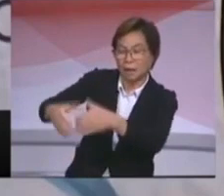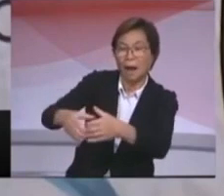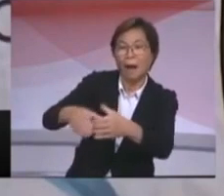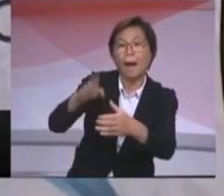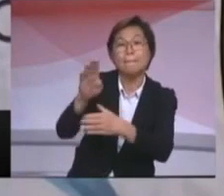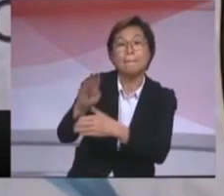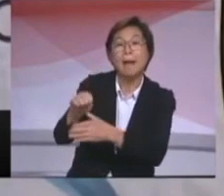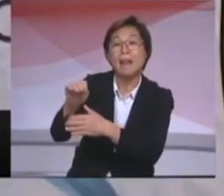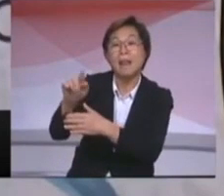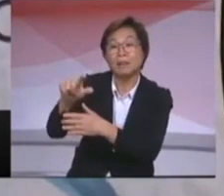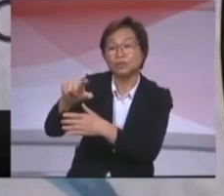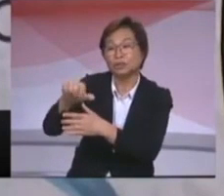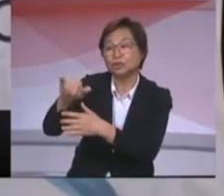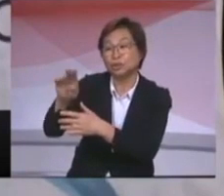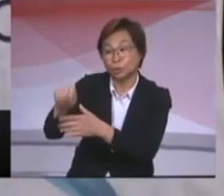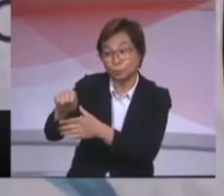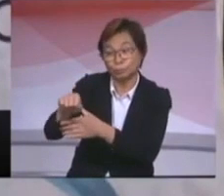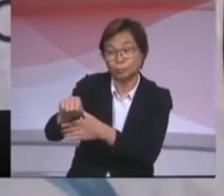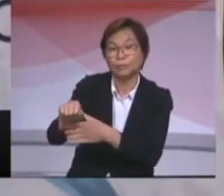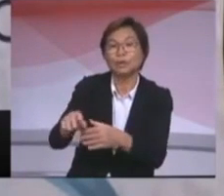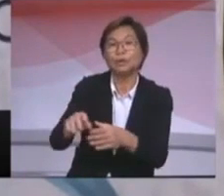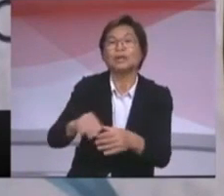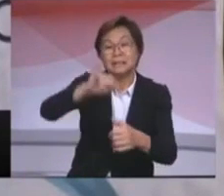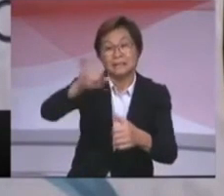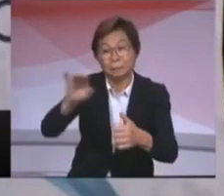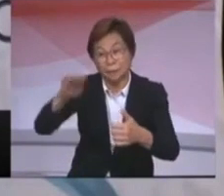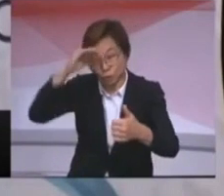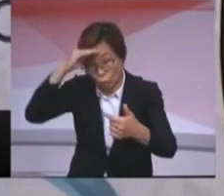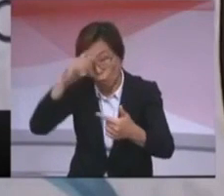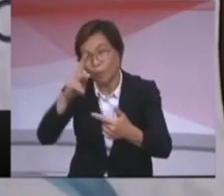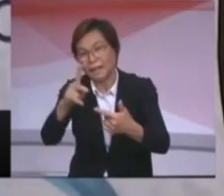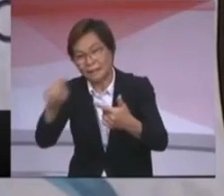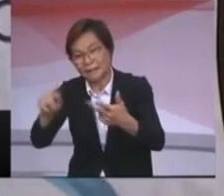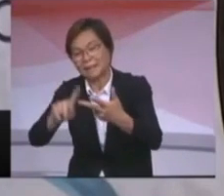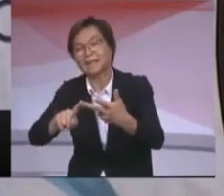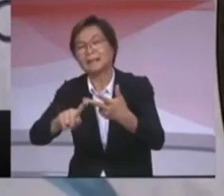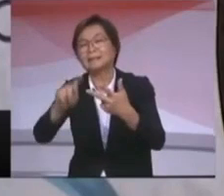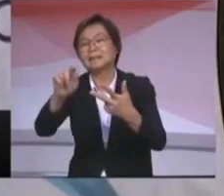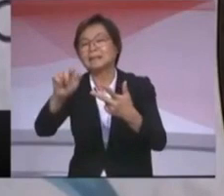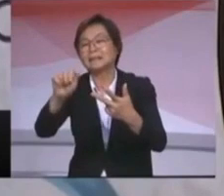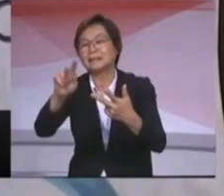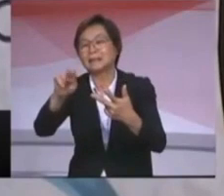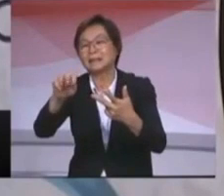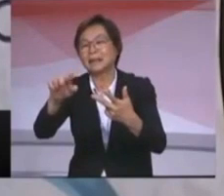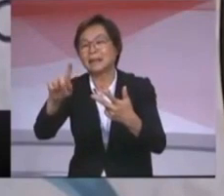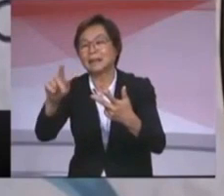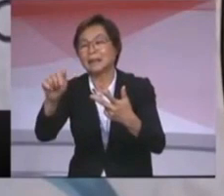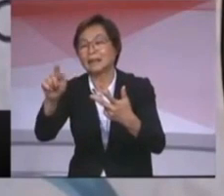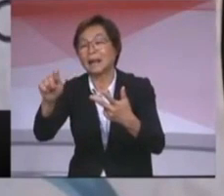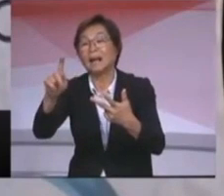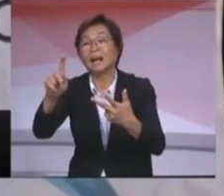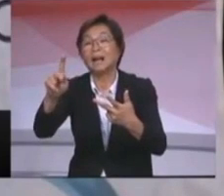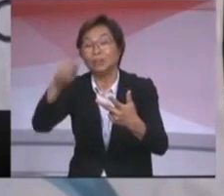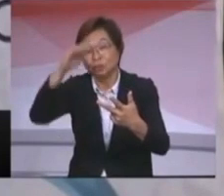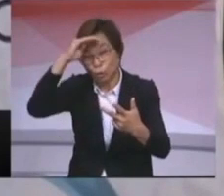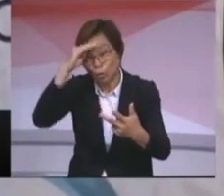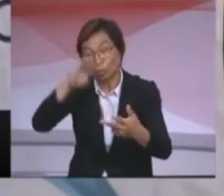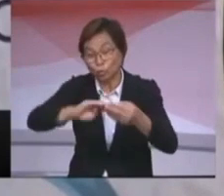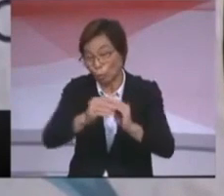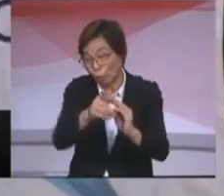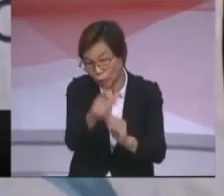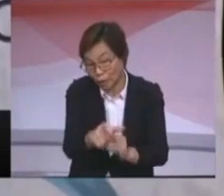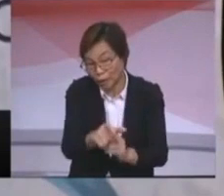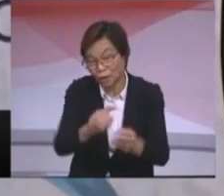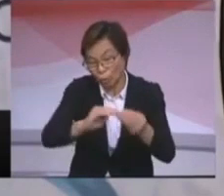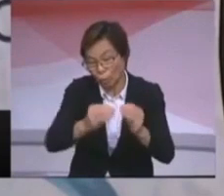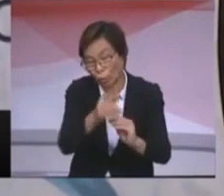Meldrum. Kluster baru ini melibatkan daerah Johor Bahru, Kota Tinggi dan Tangkak di negeri Johor. Kes indeks bagi kluster ini iaitu